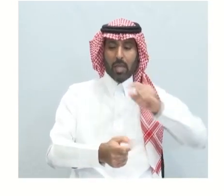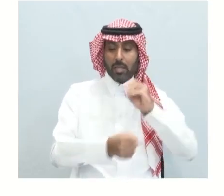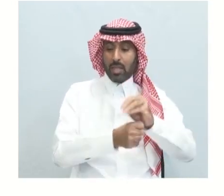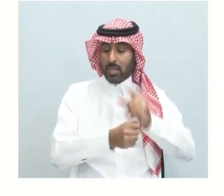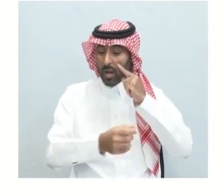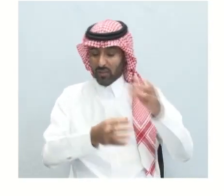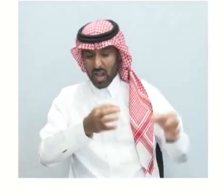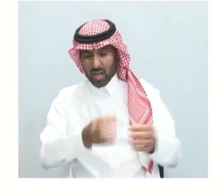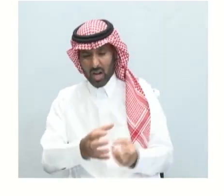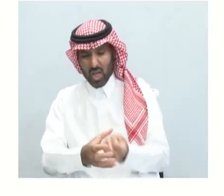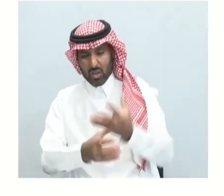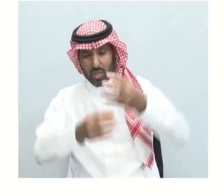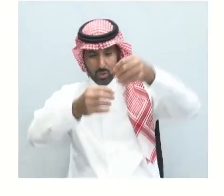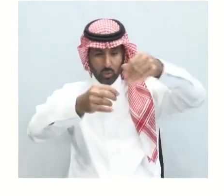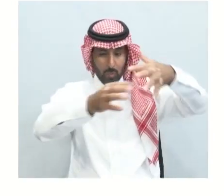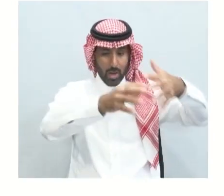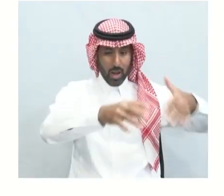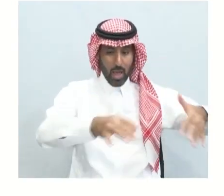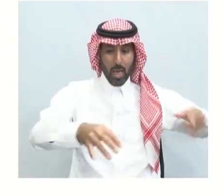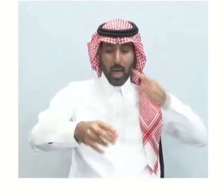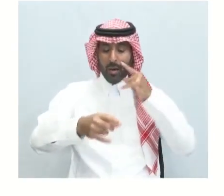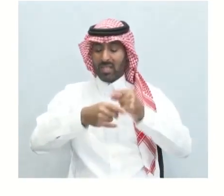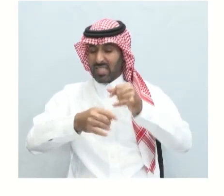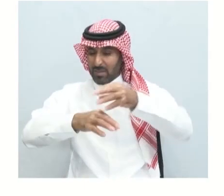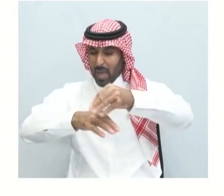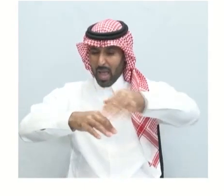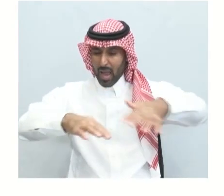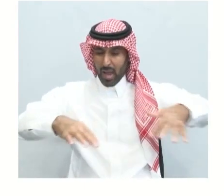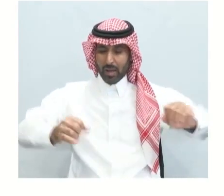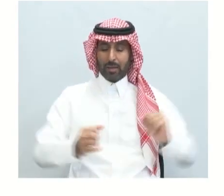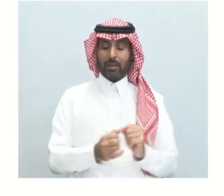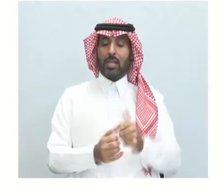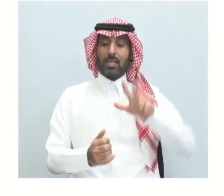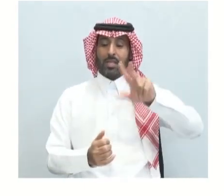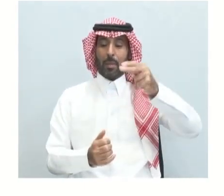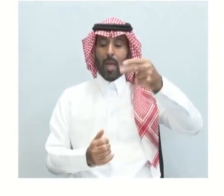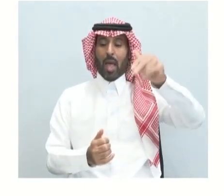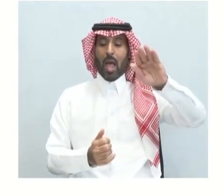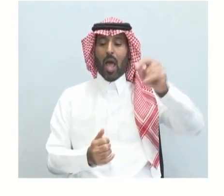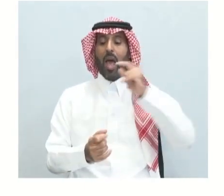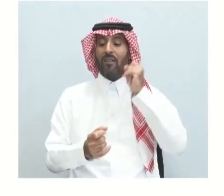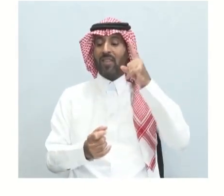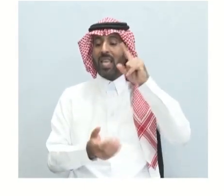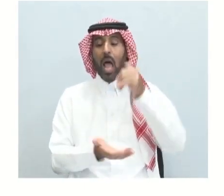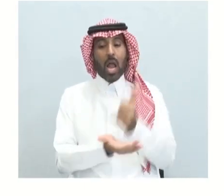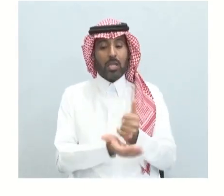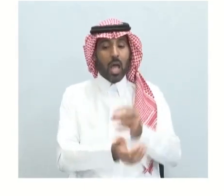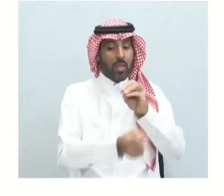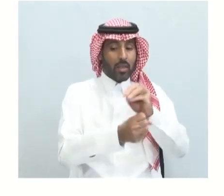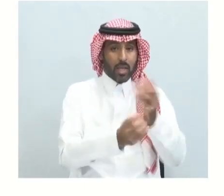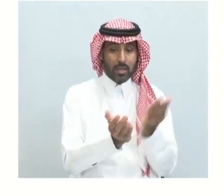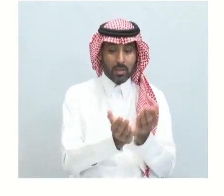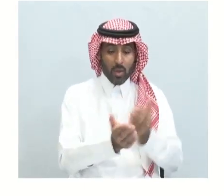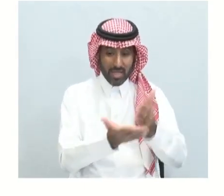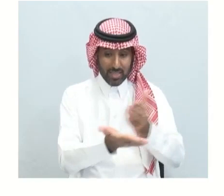الحرات والكثبان الرمليه والصباغ في الفكره الرئيسه ذكرنا في درسنا السابق